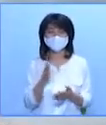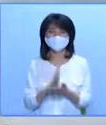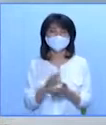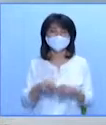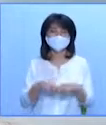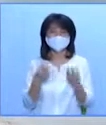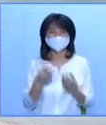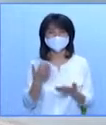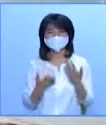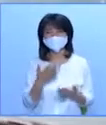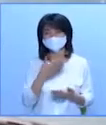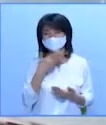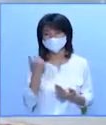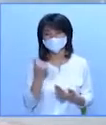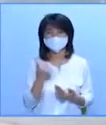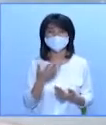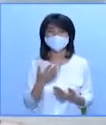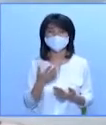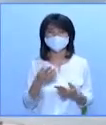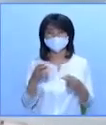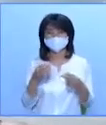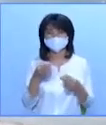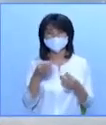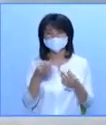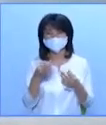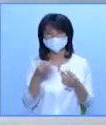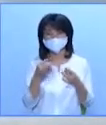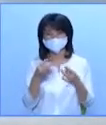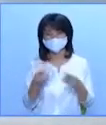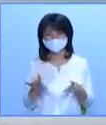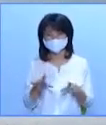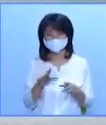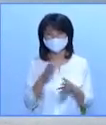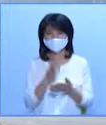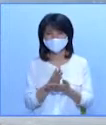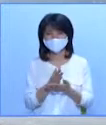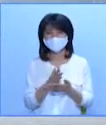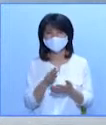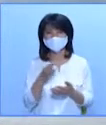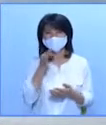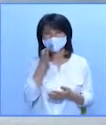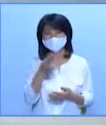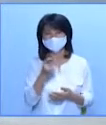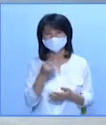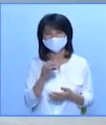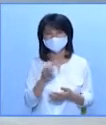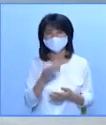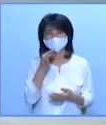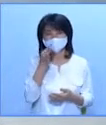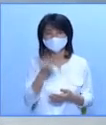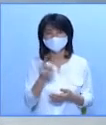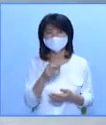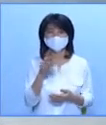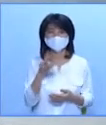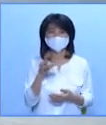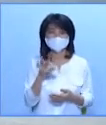Имеете разрешение на передвижение? Да, там этот, на сайте проверял, да? Там одобрено деды. Только этот, меня первый раз вот остановили,